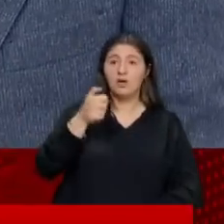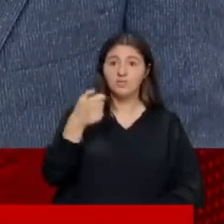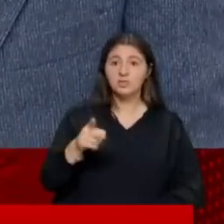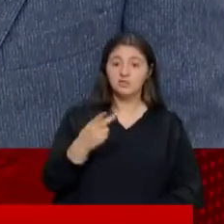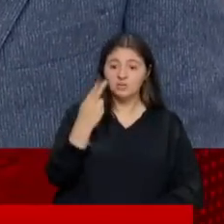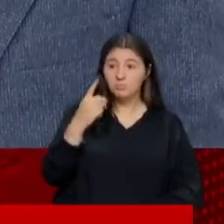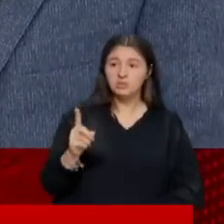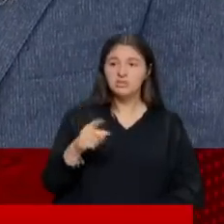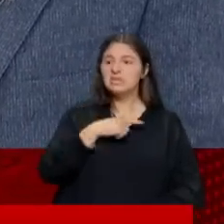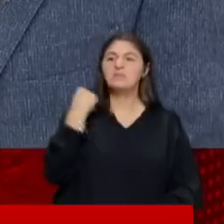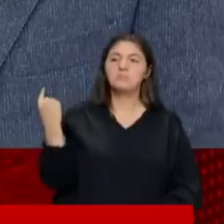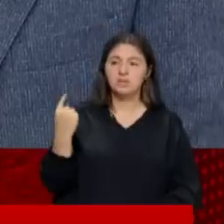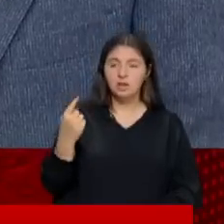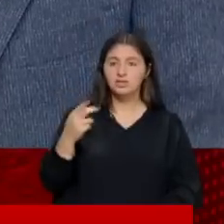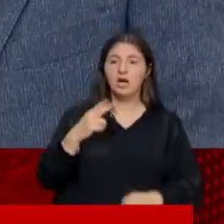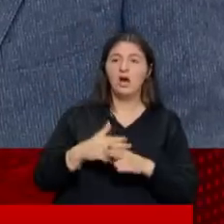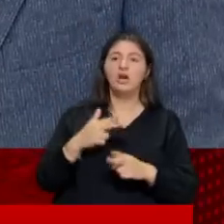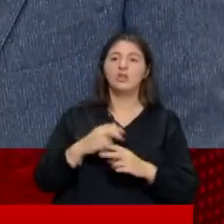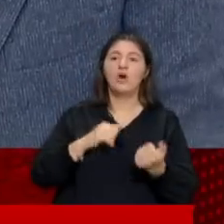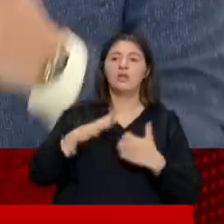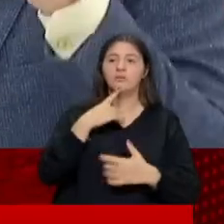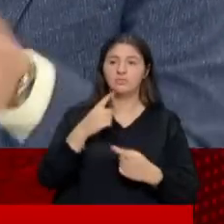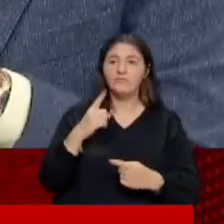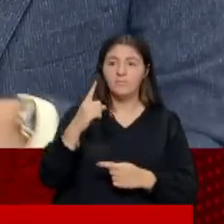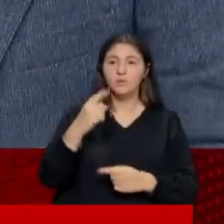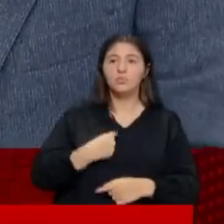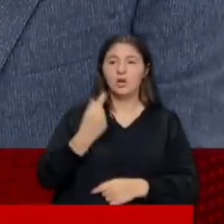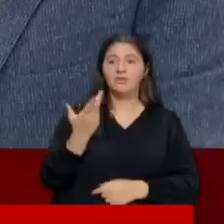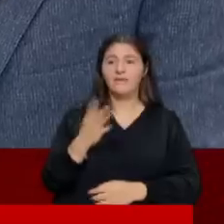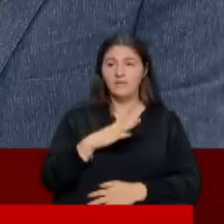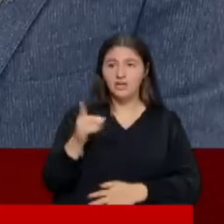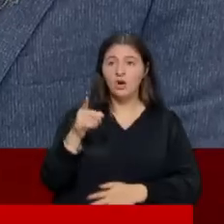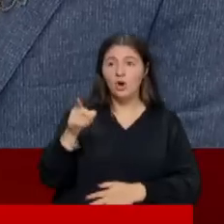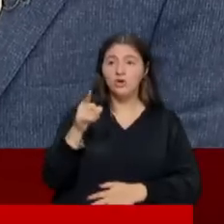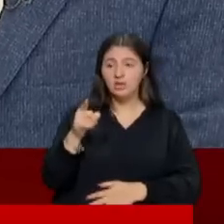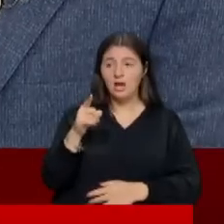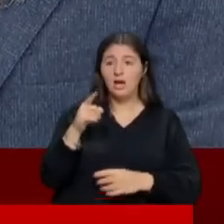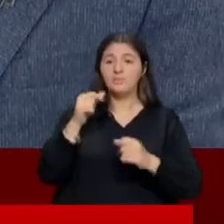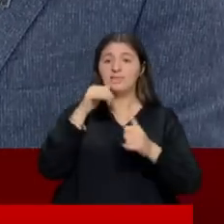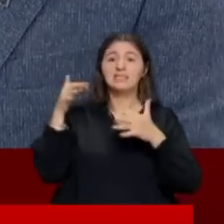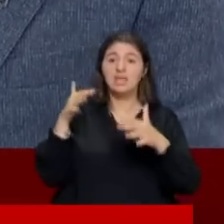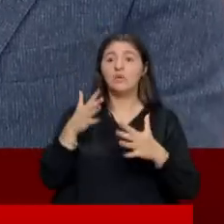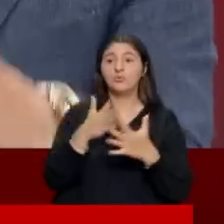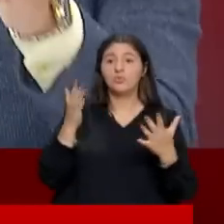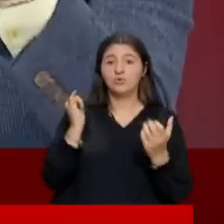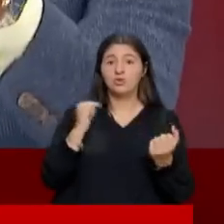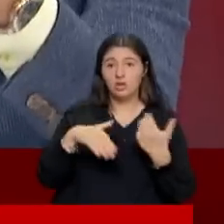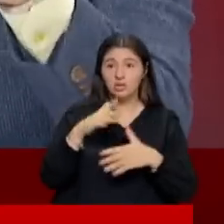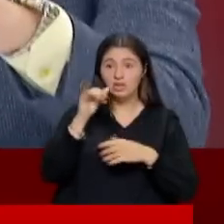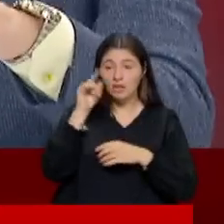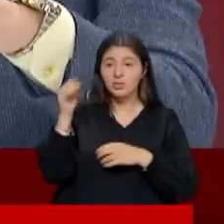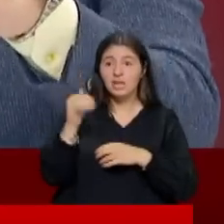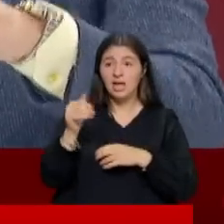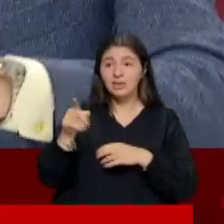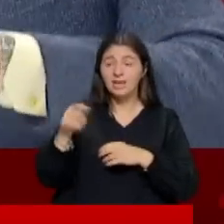6000-7 bin kişiyi kaldırmak mümkün değil acil durum ilan ediyorlar ve bir uyarılar Bu arada Libya'da büyük bir sel felaketi yaşandı bu